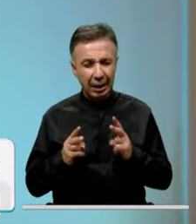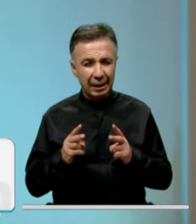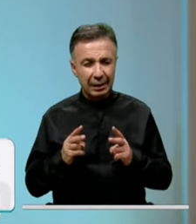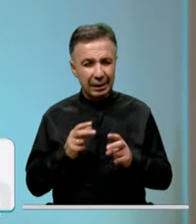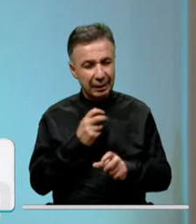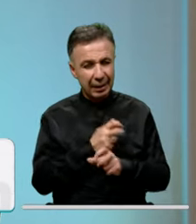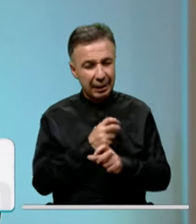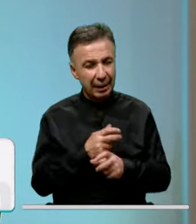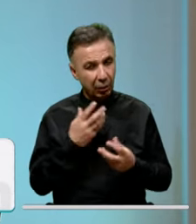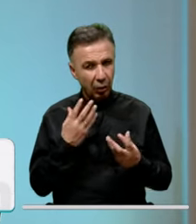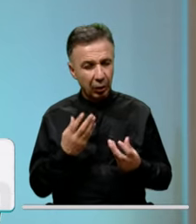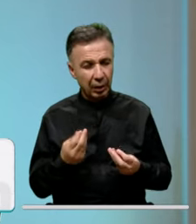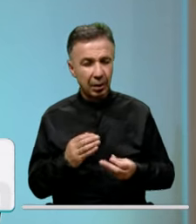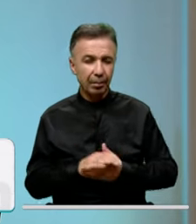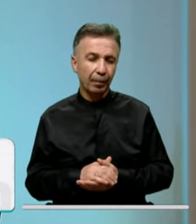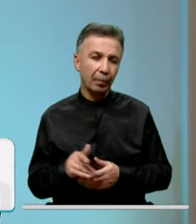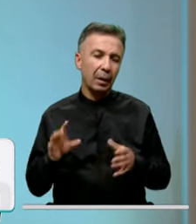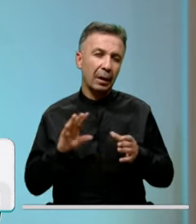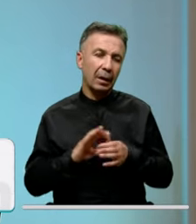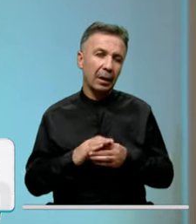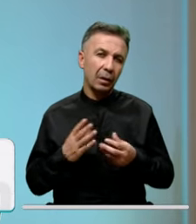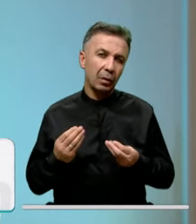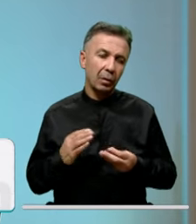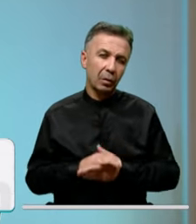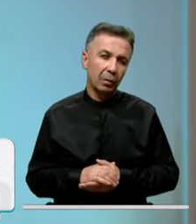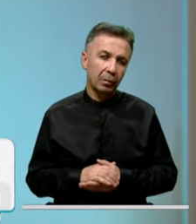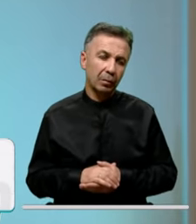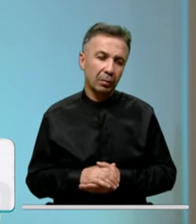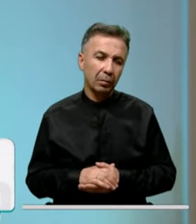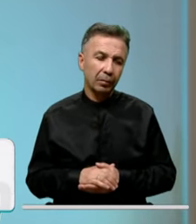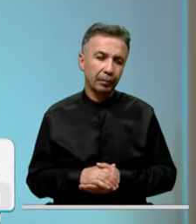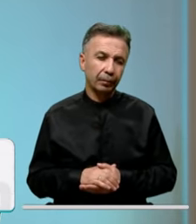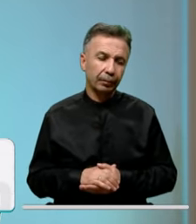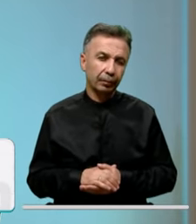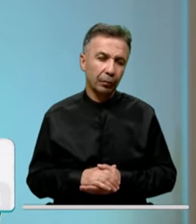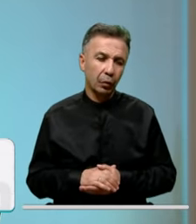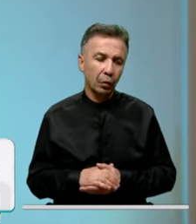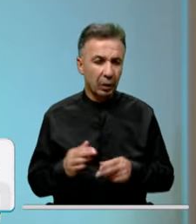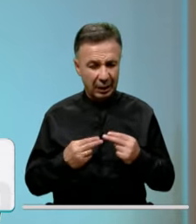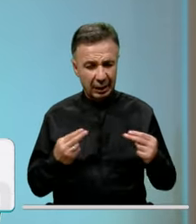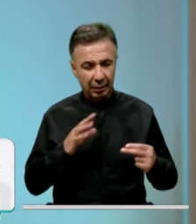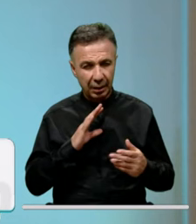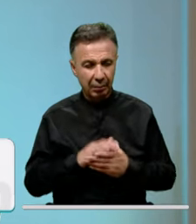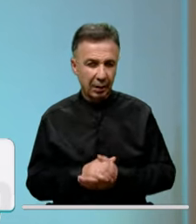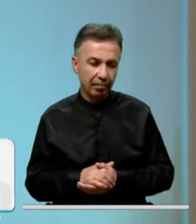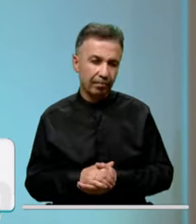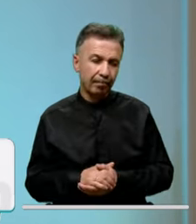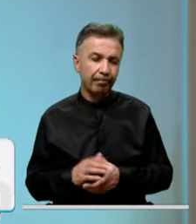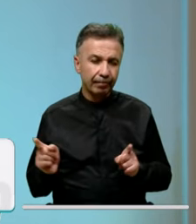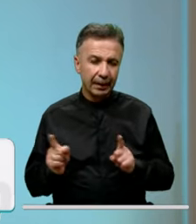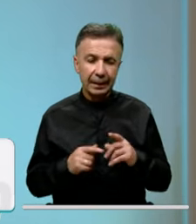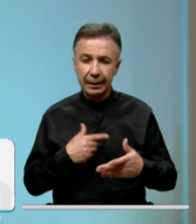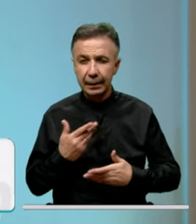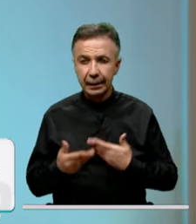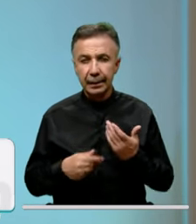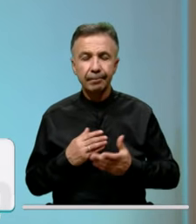risklerden söz edilerek, bununla ilgili çok ilginç anılarım da var fakat burada onları anlatmayacağım. Şu kadarını